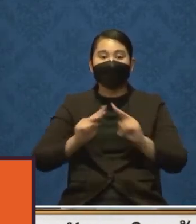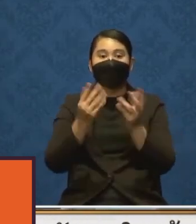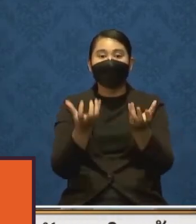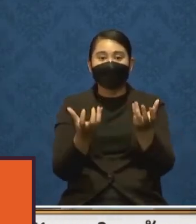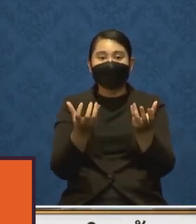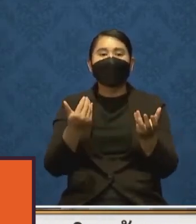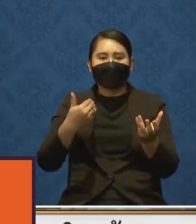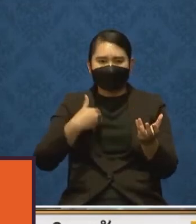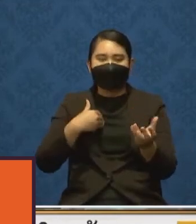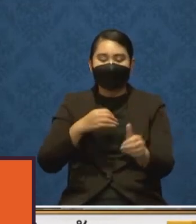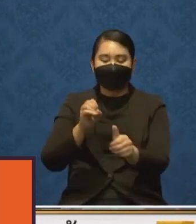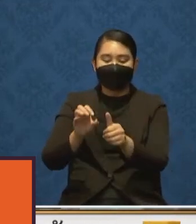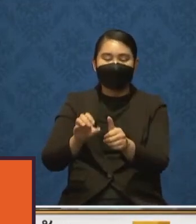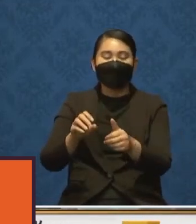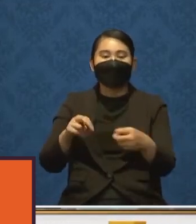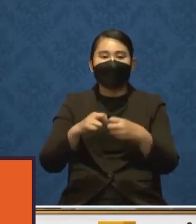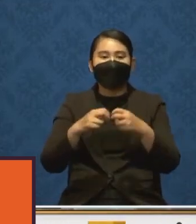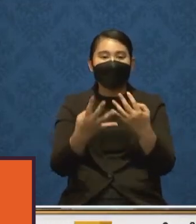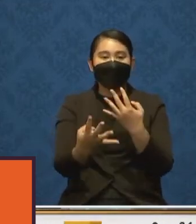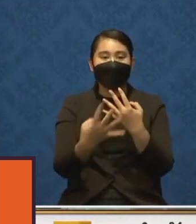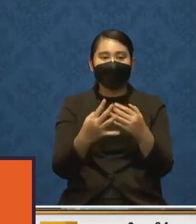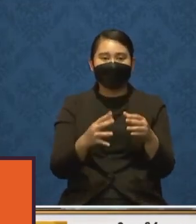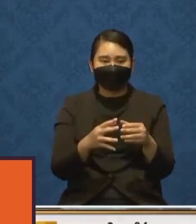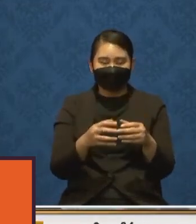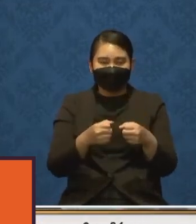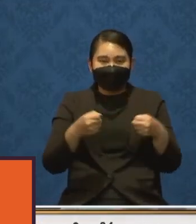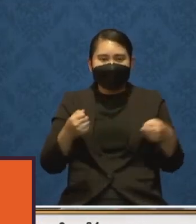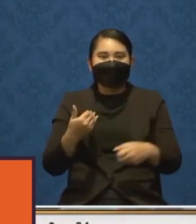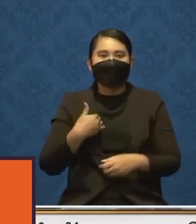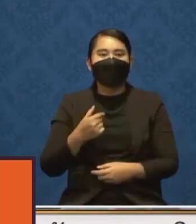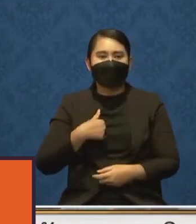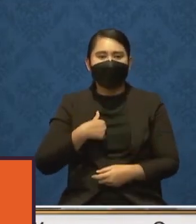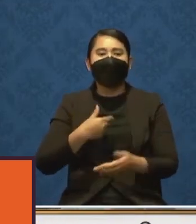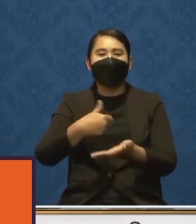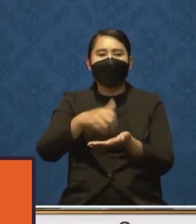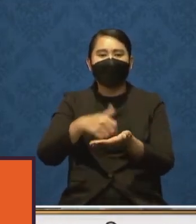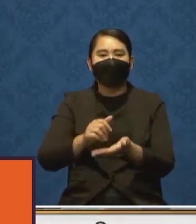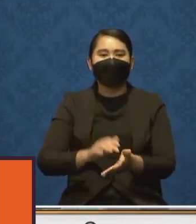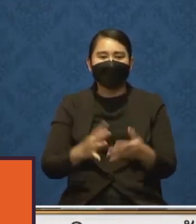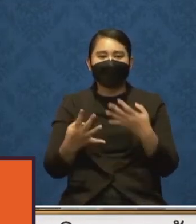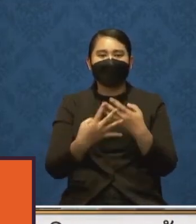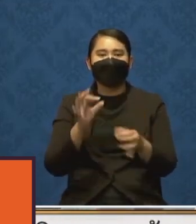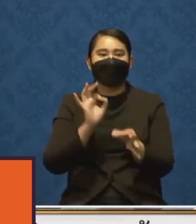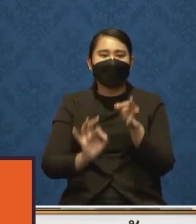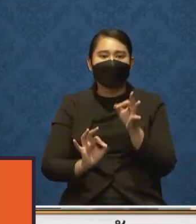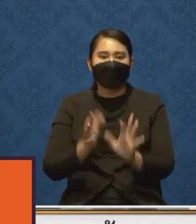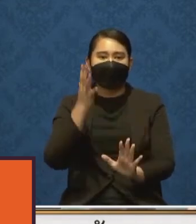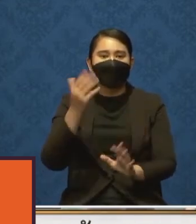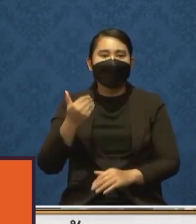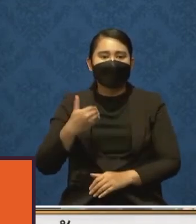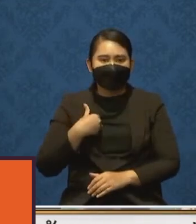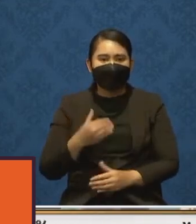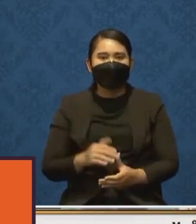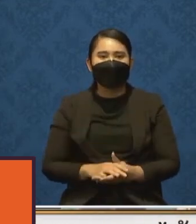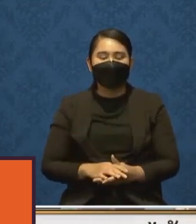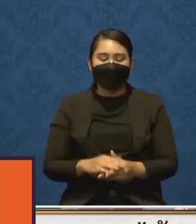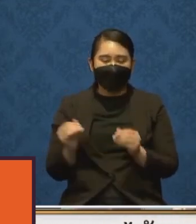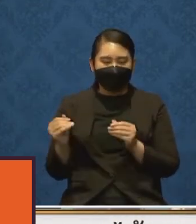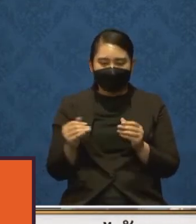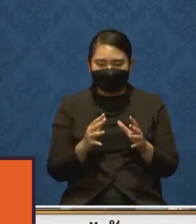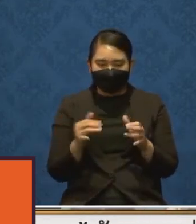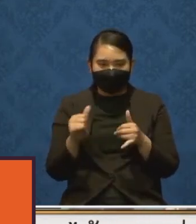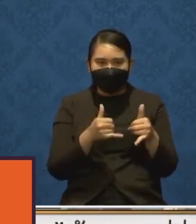่ไขนี้นั่นนะครับขยายเรือนจำแต่ก็มบ้างผม creed เรือนจำถูกไฟ preguntasAอัจ